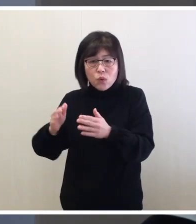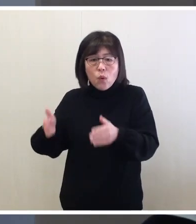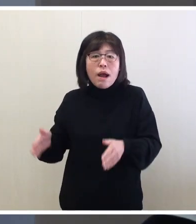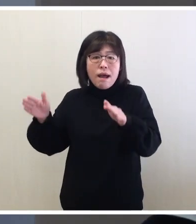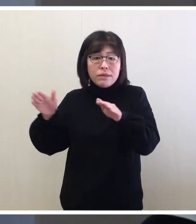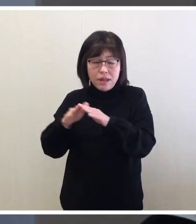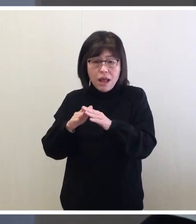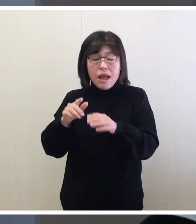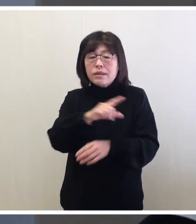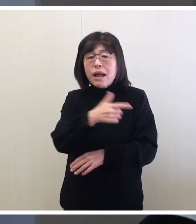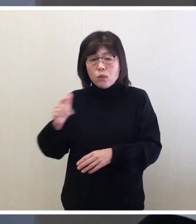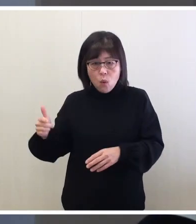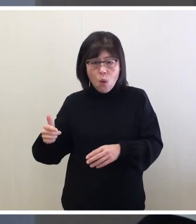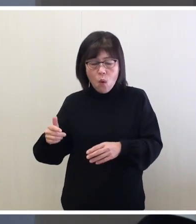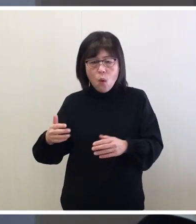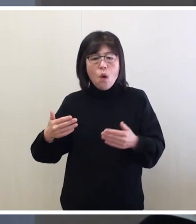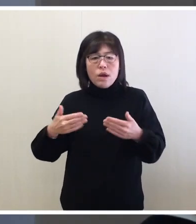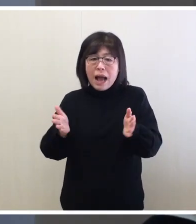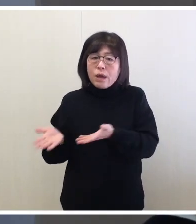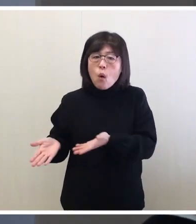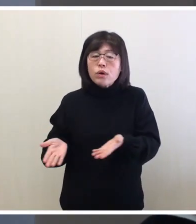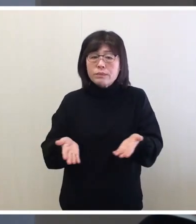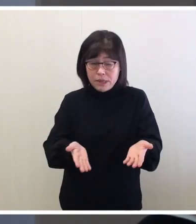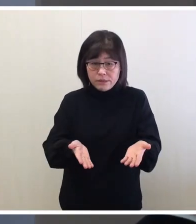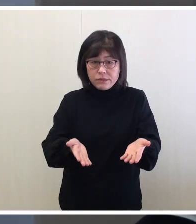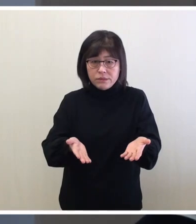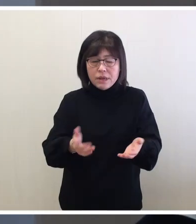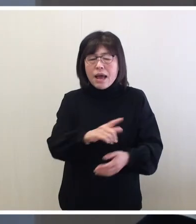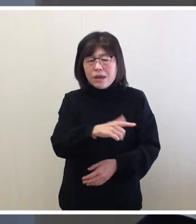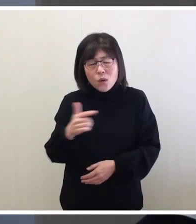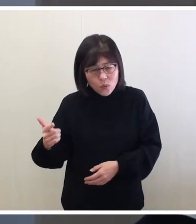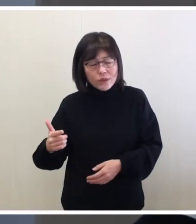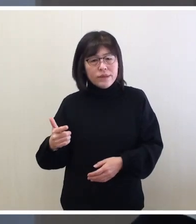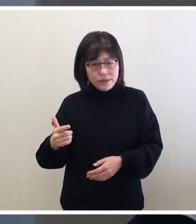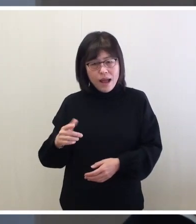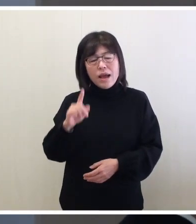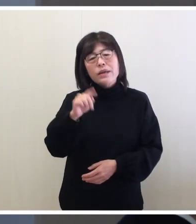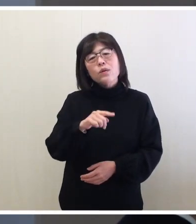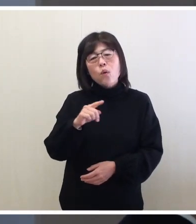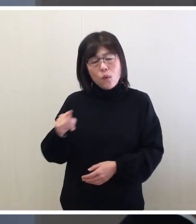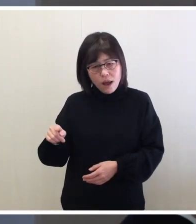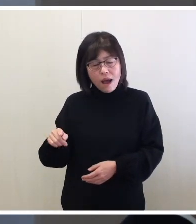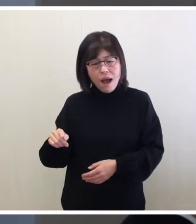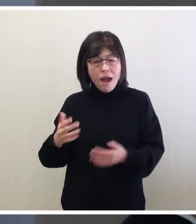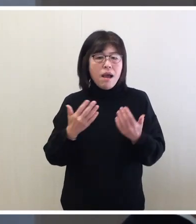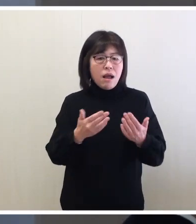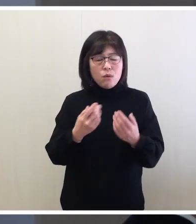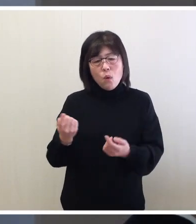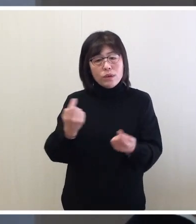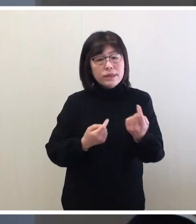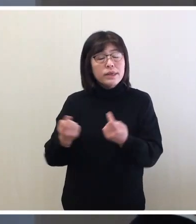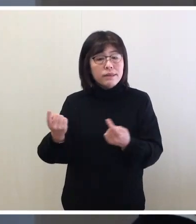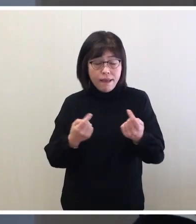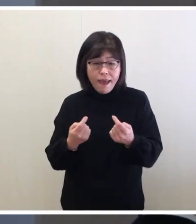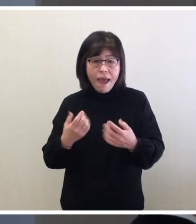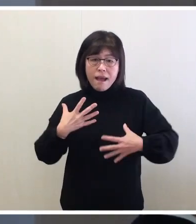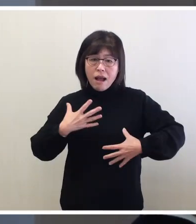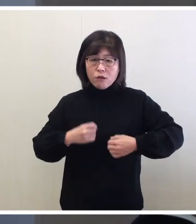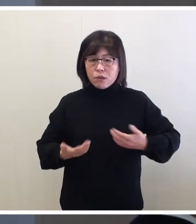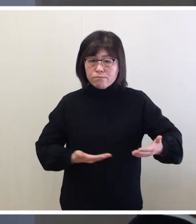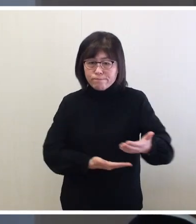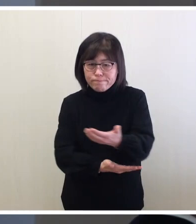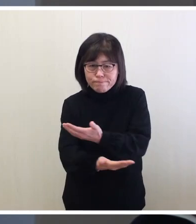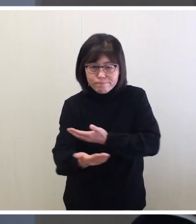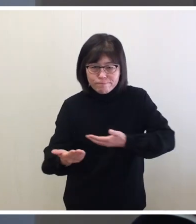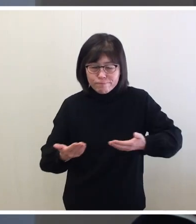などの施設の開放に、あらゆる世代、あらゆる属性の人々が日常的にキャンパスに立ち寄り、学